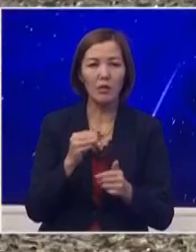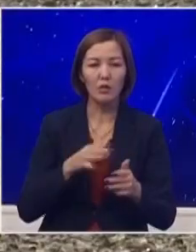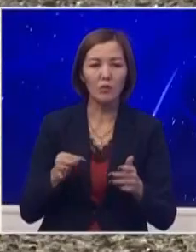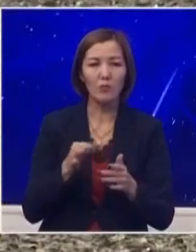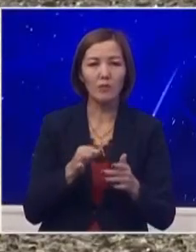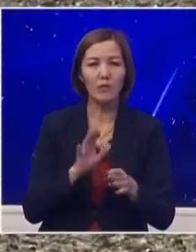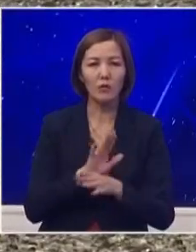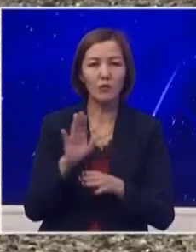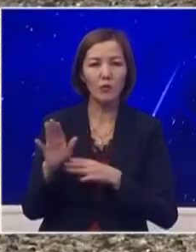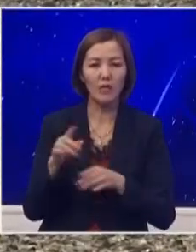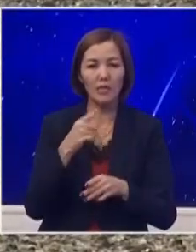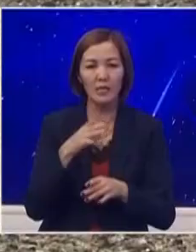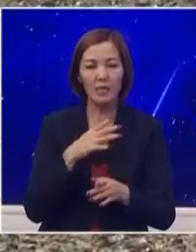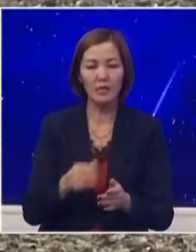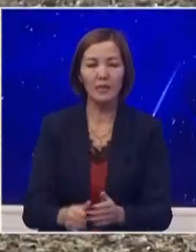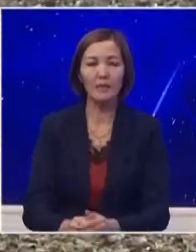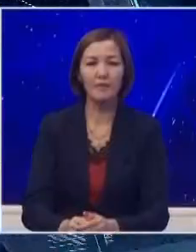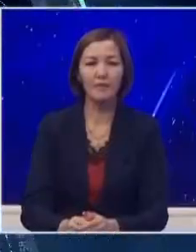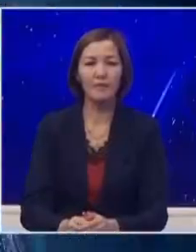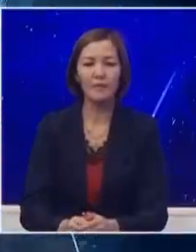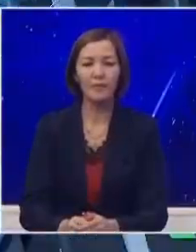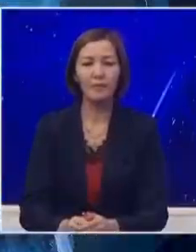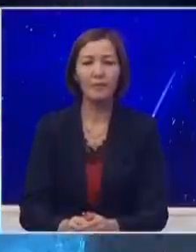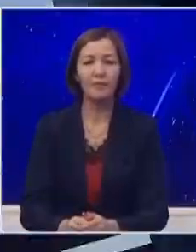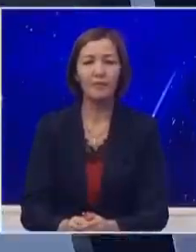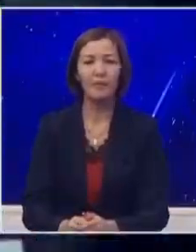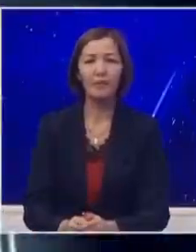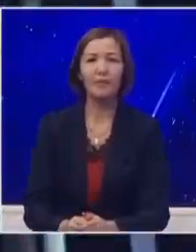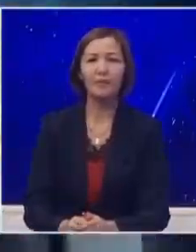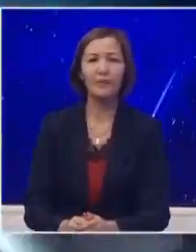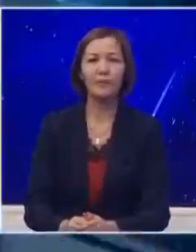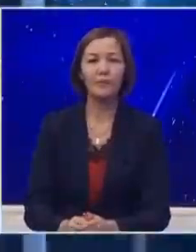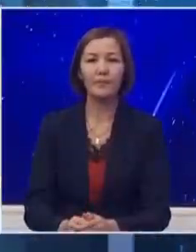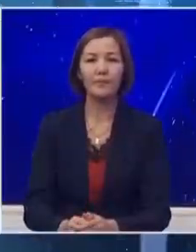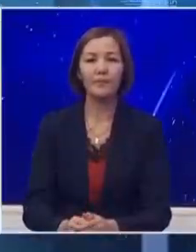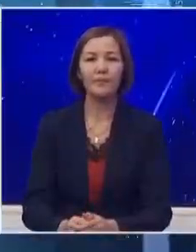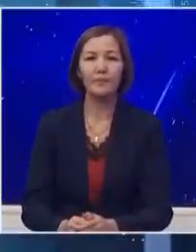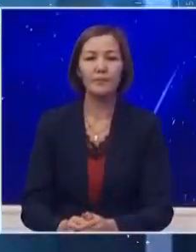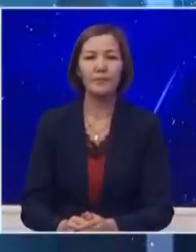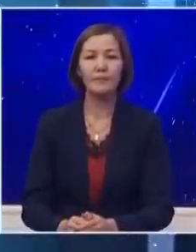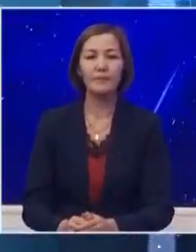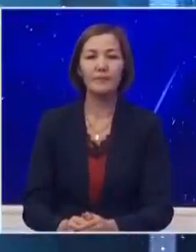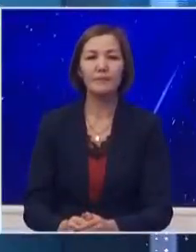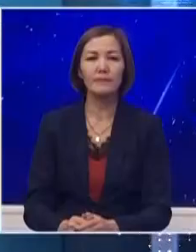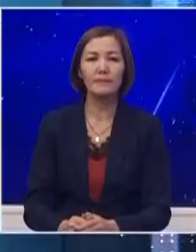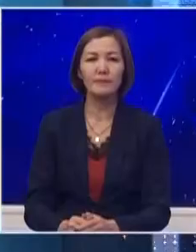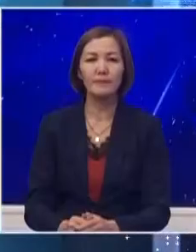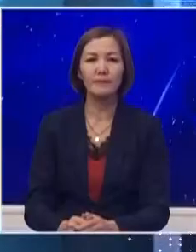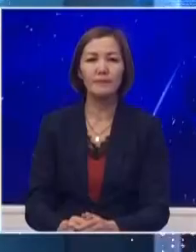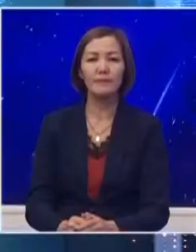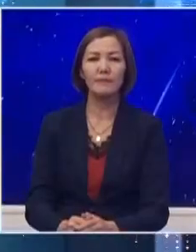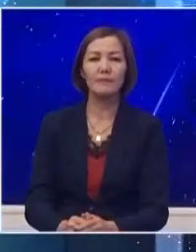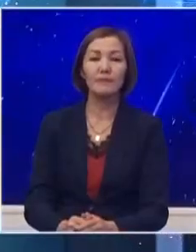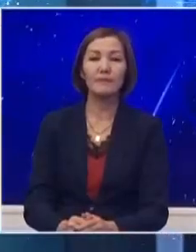эстафетаны Жетісу облысына жолдайтынын тілге тиек етті. Мадина Бирқызы, Аделя Жаркенова, Хангелді Ахметханов, Жетісу телеарнасы,